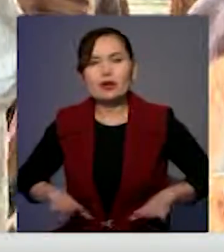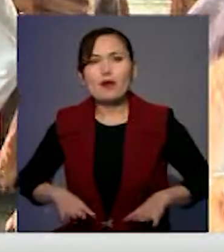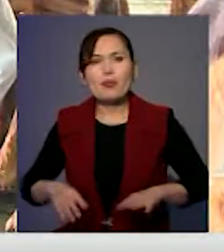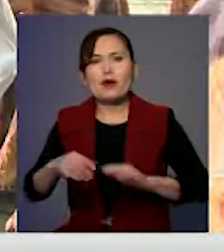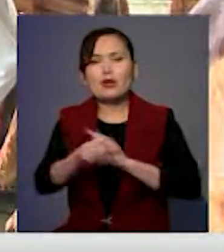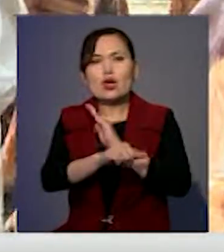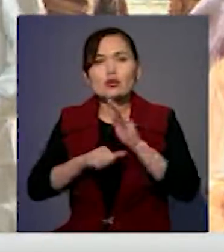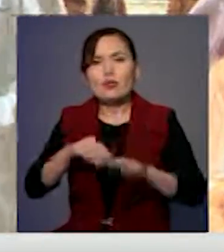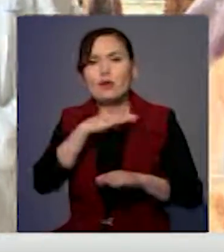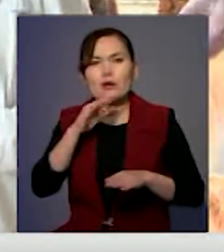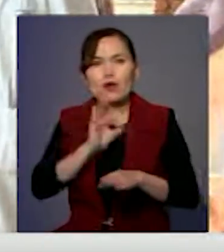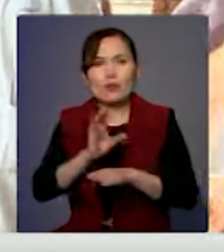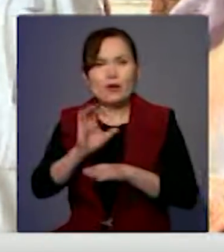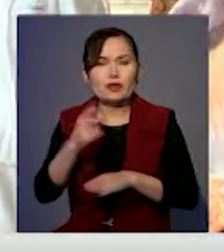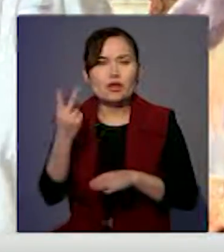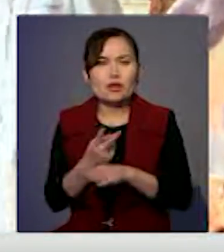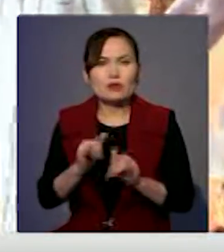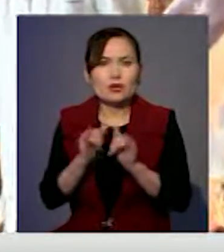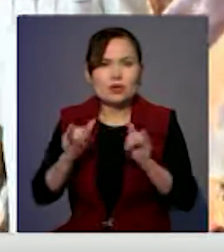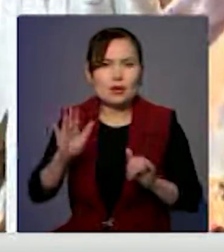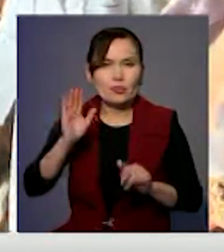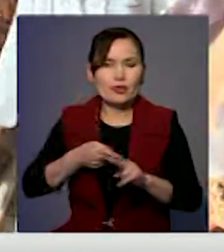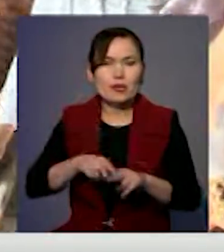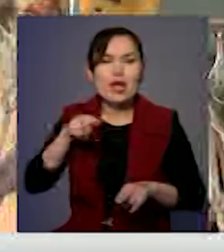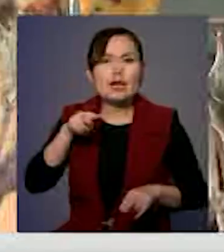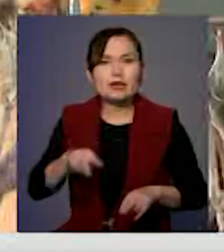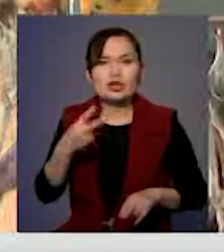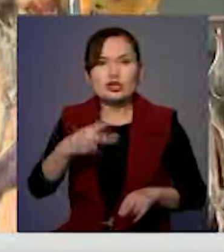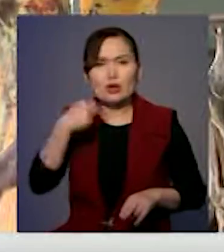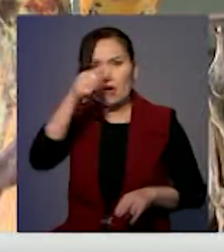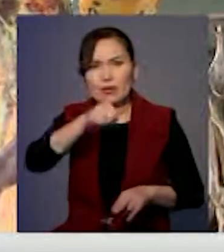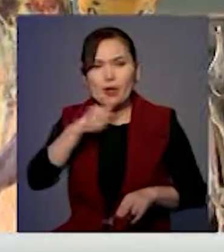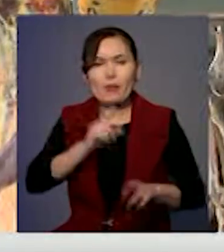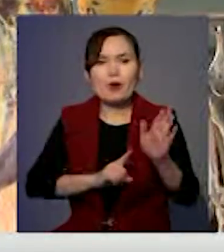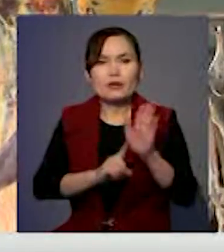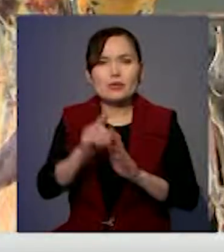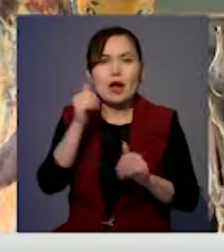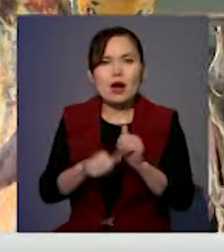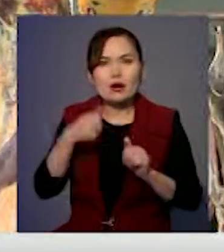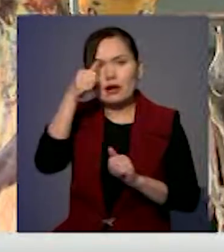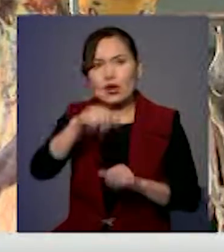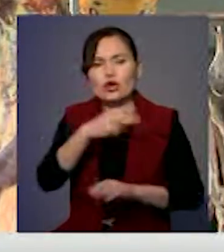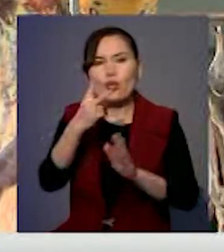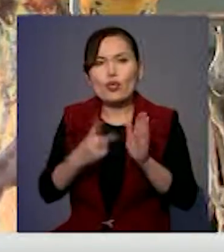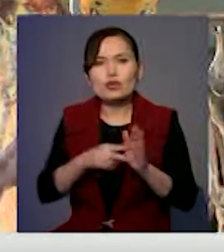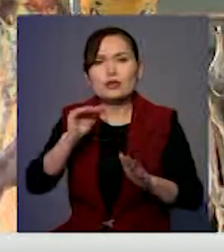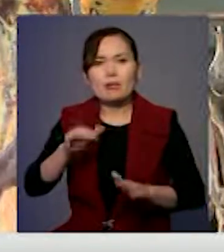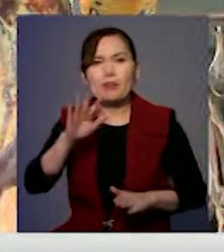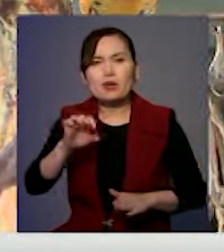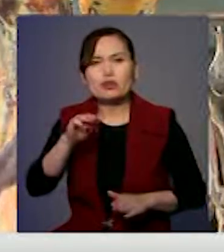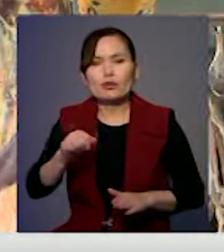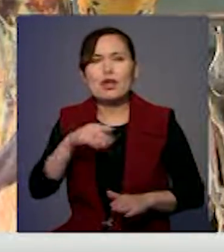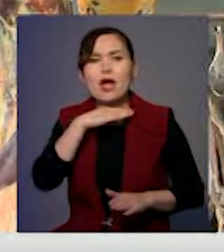2 есеге артады. Егер аталған жоспарлар сәтті жүзеге асса, 2022 жылдан бастап жылына 17500 тонна